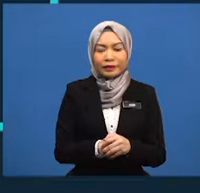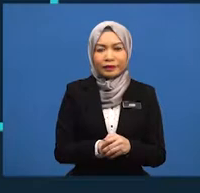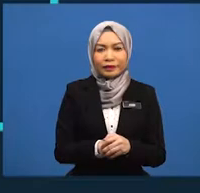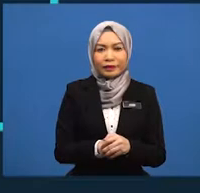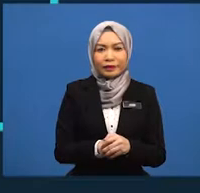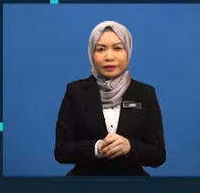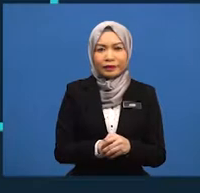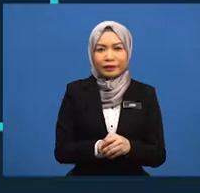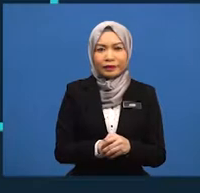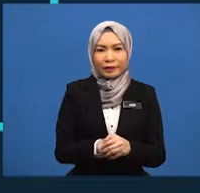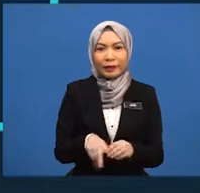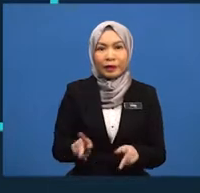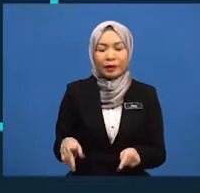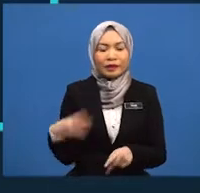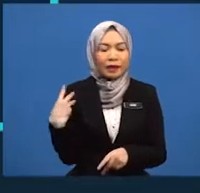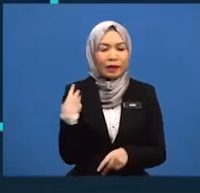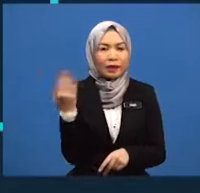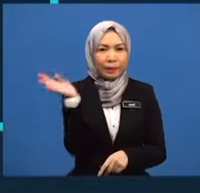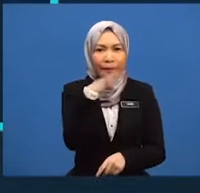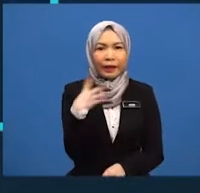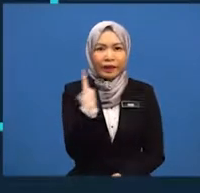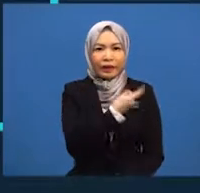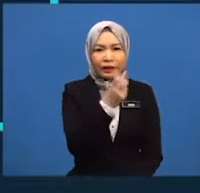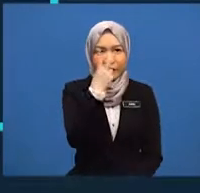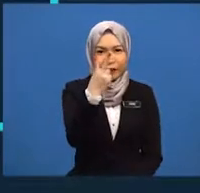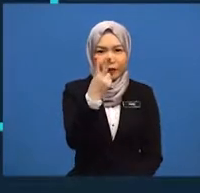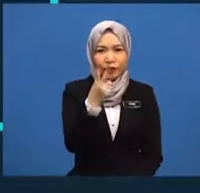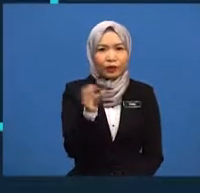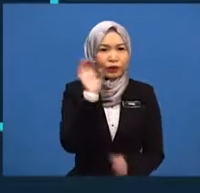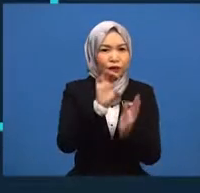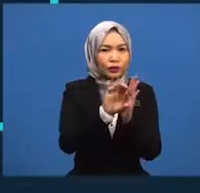Murid-murid, mari kita lihat contoh teknik semakan meja.